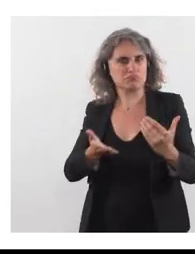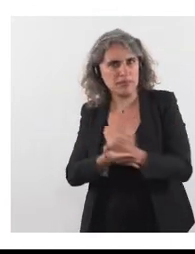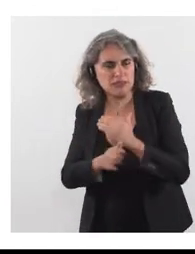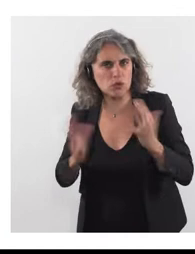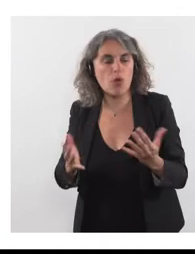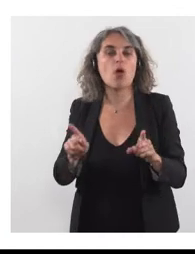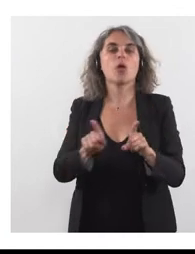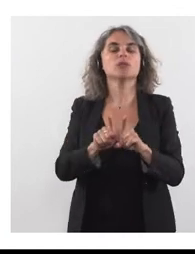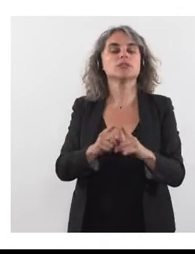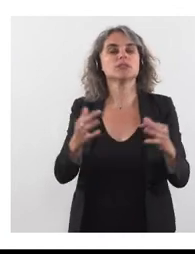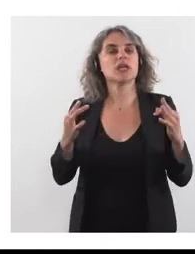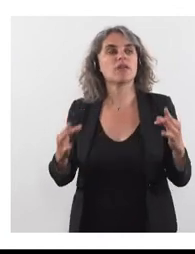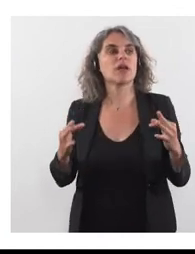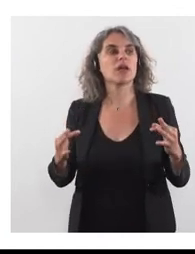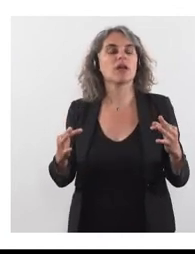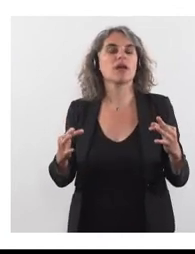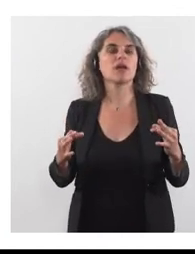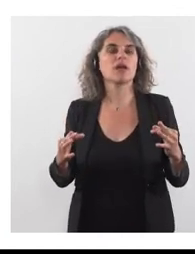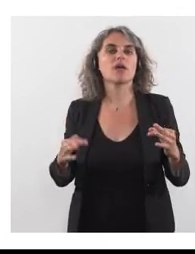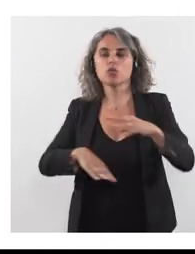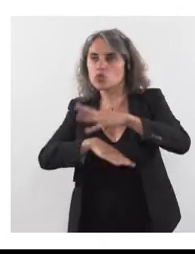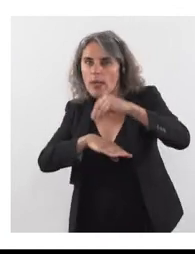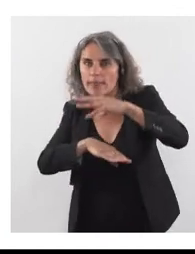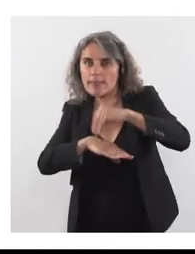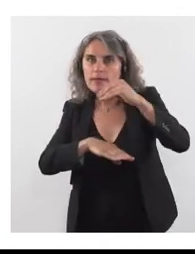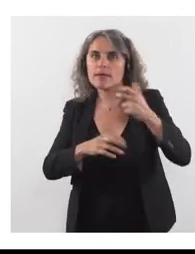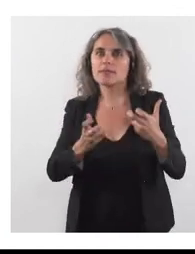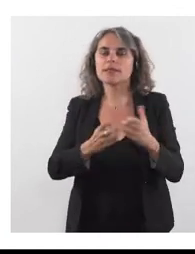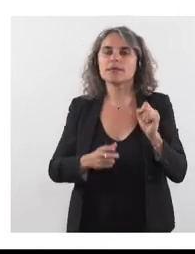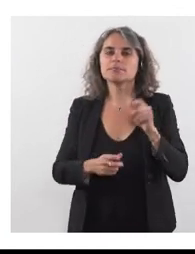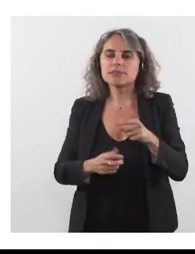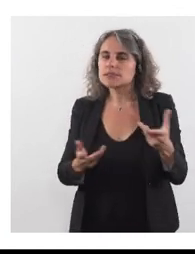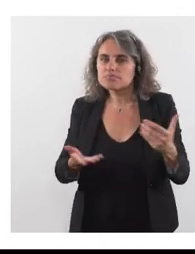position également par égard à la Suède?